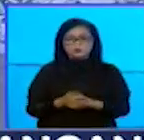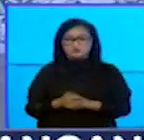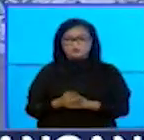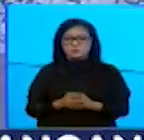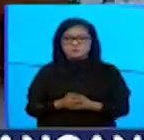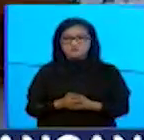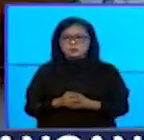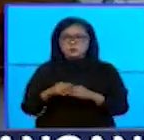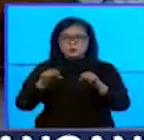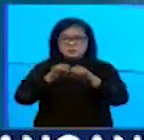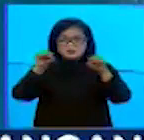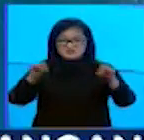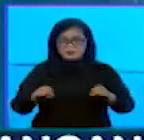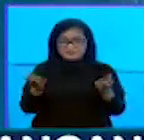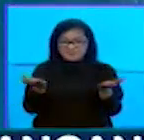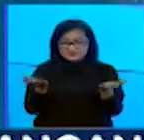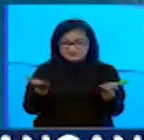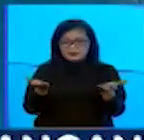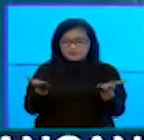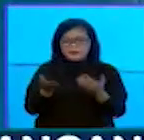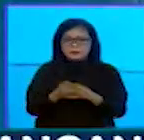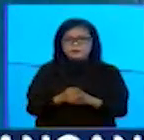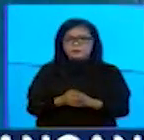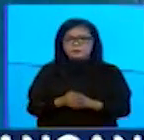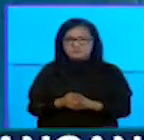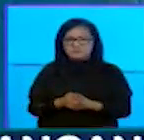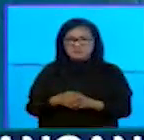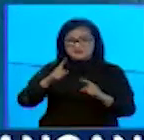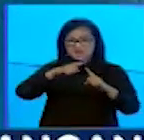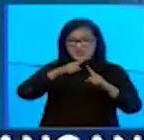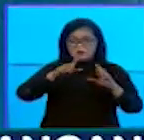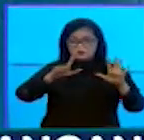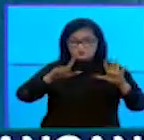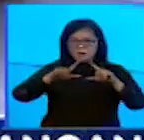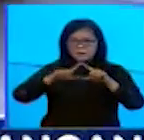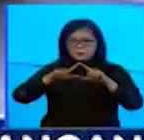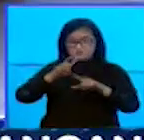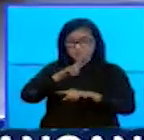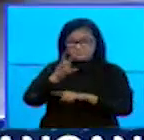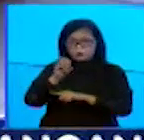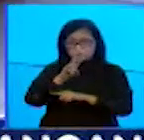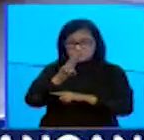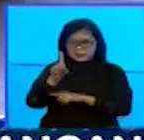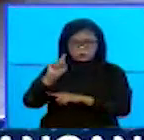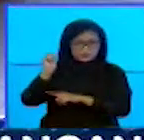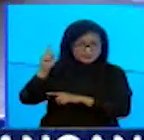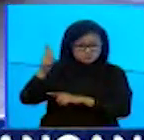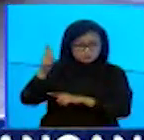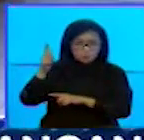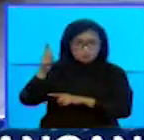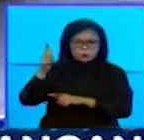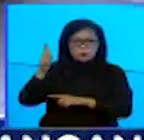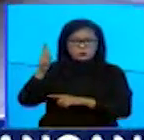untuk sistematisnya sendiri nantinya pada esok hari pada tanggal 7 APR 2012 satu Besok itu akan